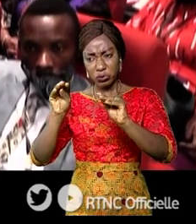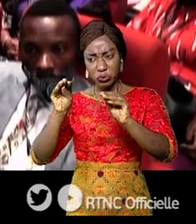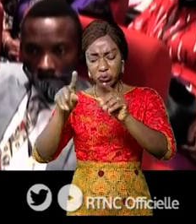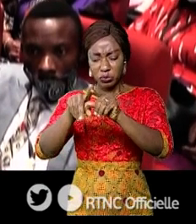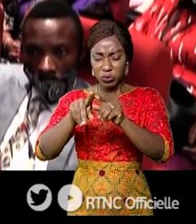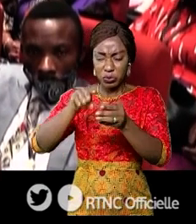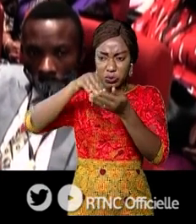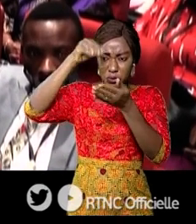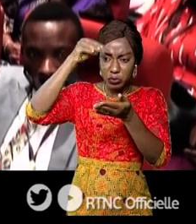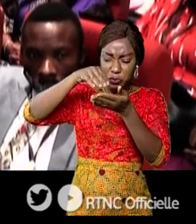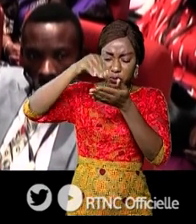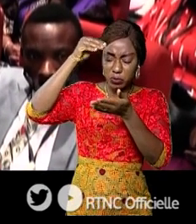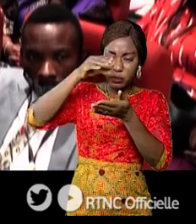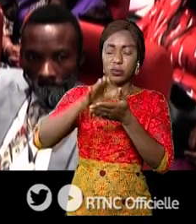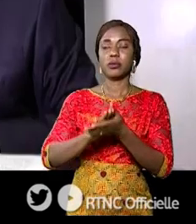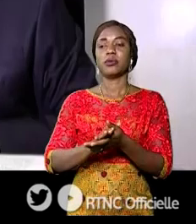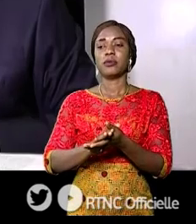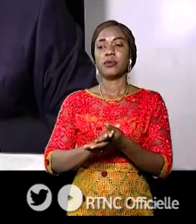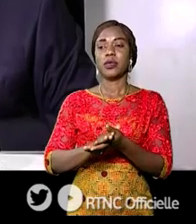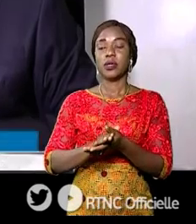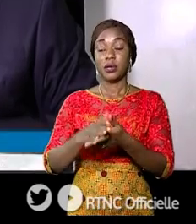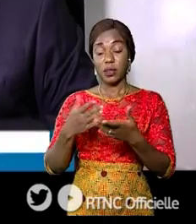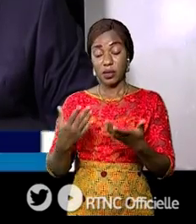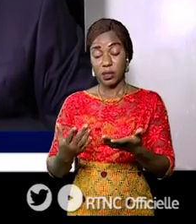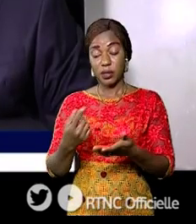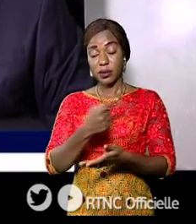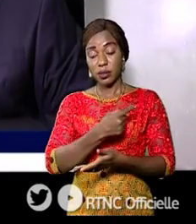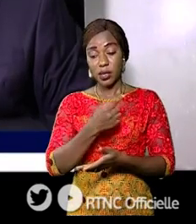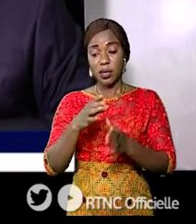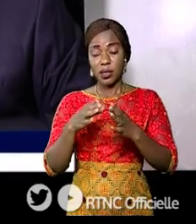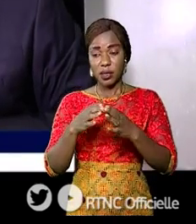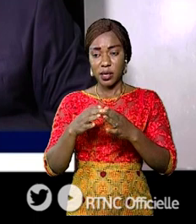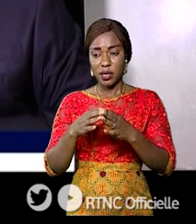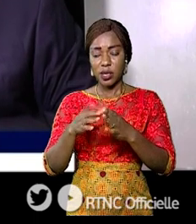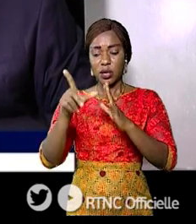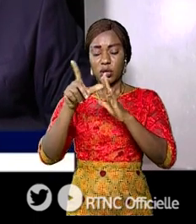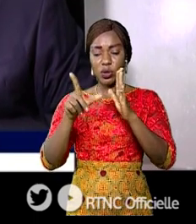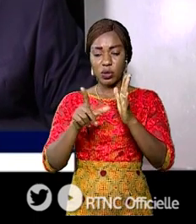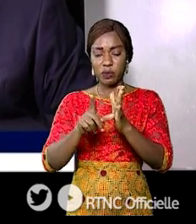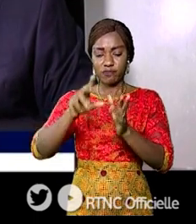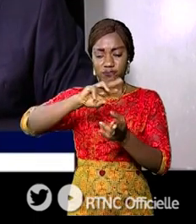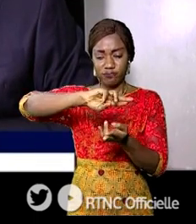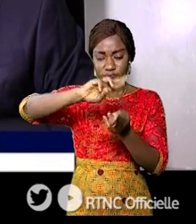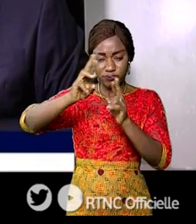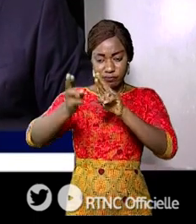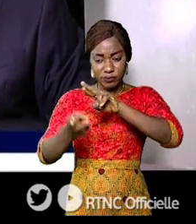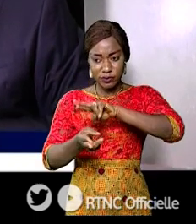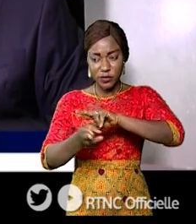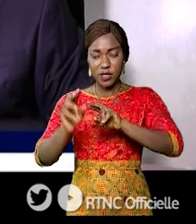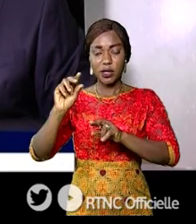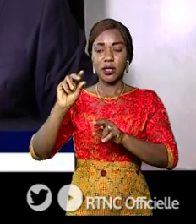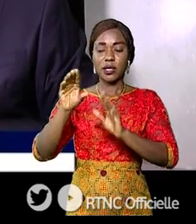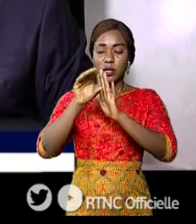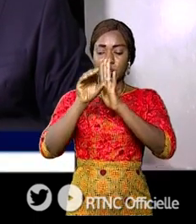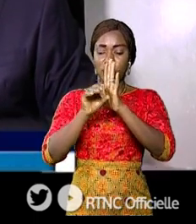Mines. Avec une loi révisée, la bonne gouvernance ne s'obtiendra qu'en renforçant les capacités des agents chargés du